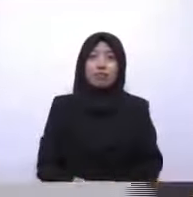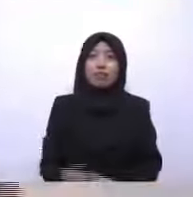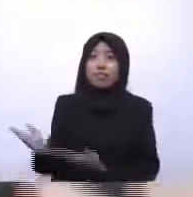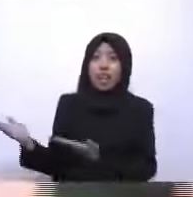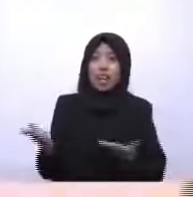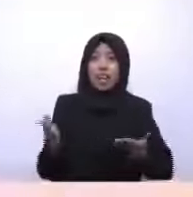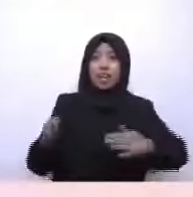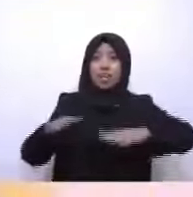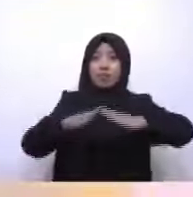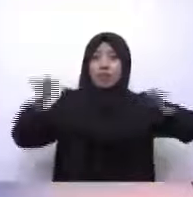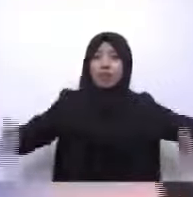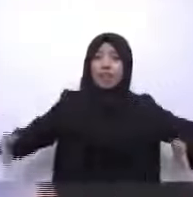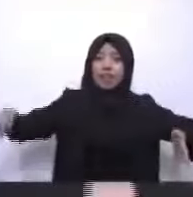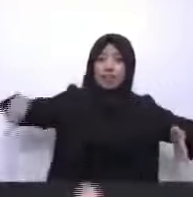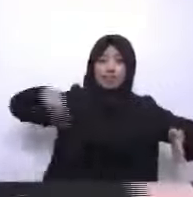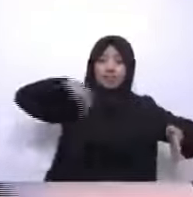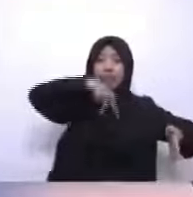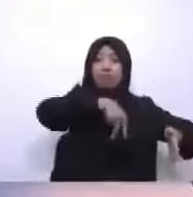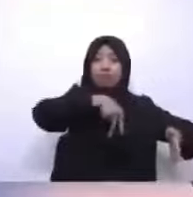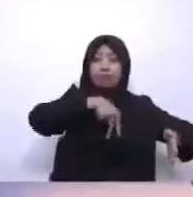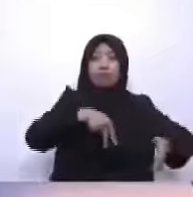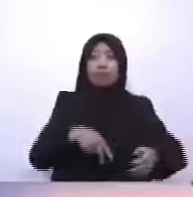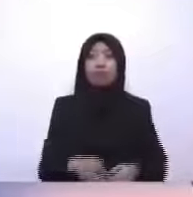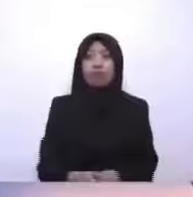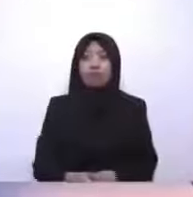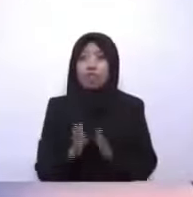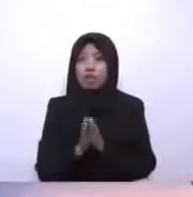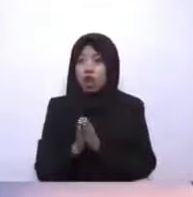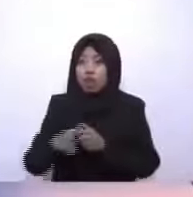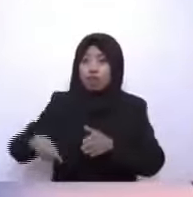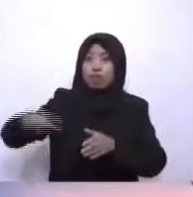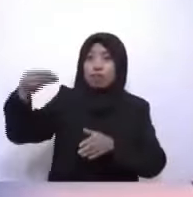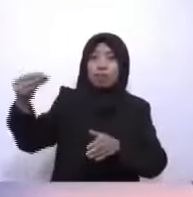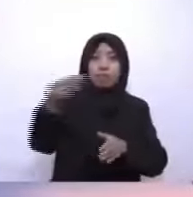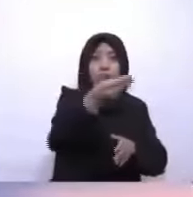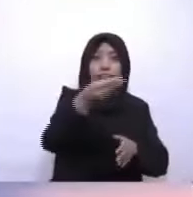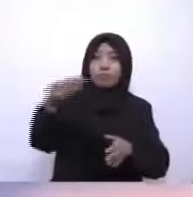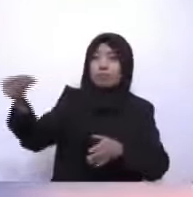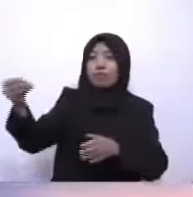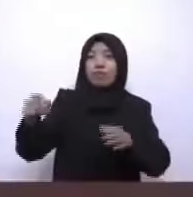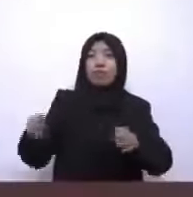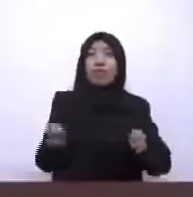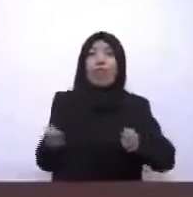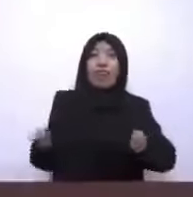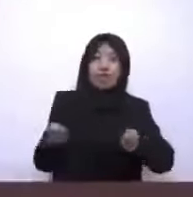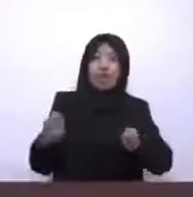Silakan diambil dari arah belakang, Bapak. Mohon diambil tunjukkan kepada moderator dan juga hadirin.